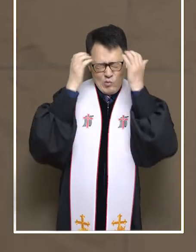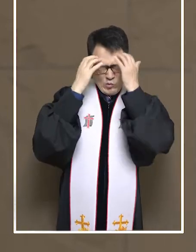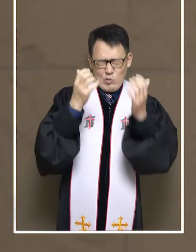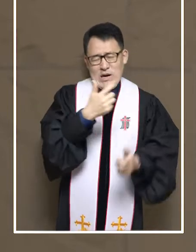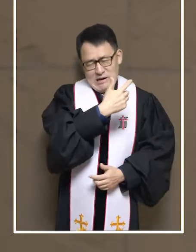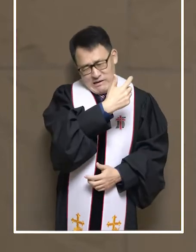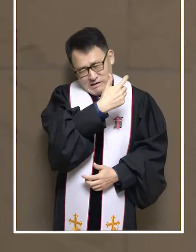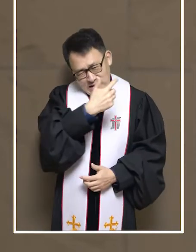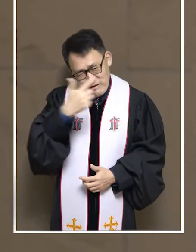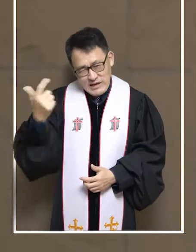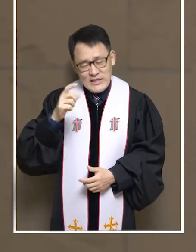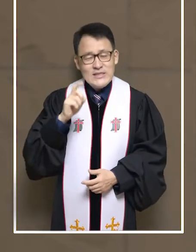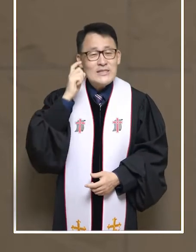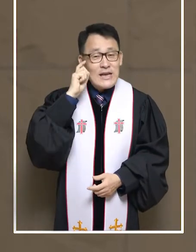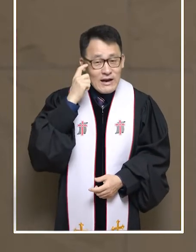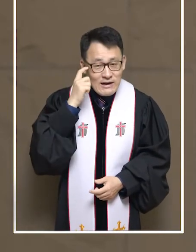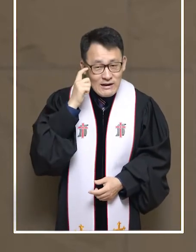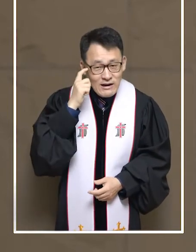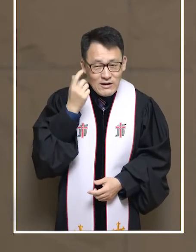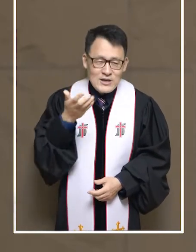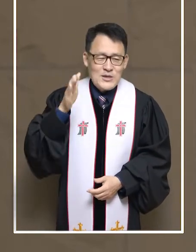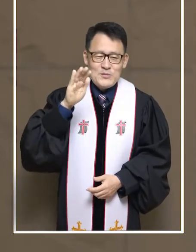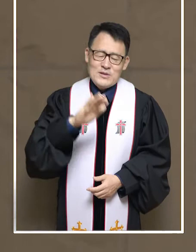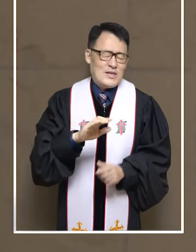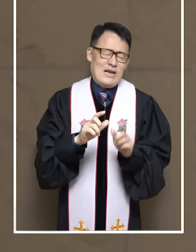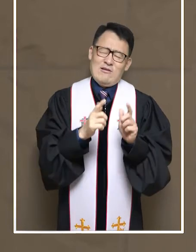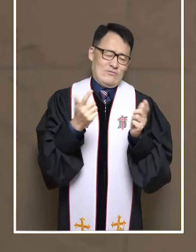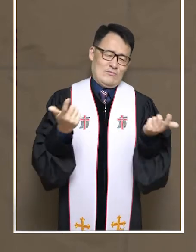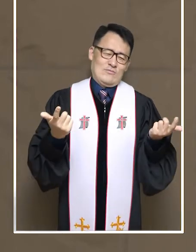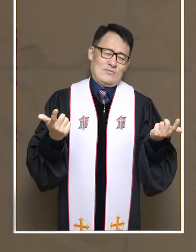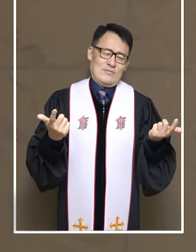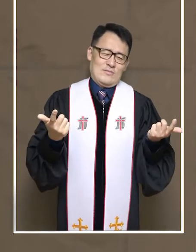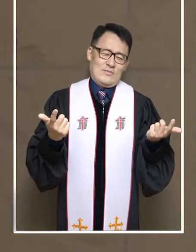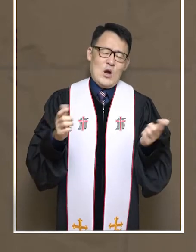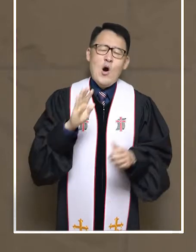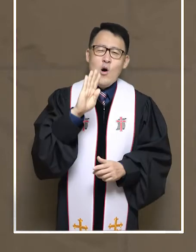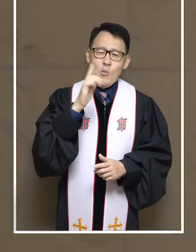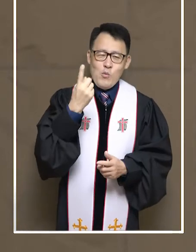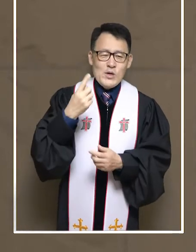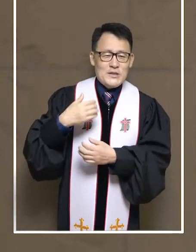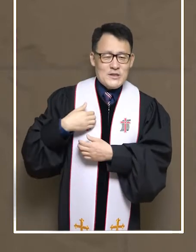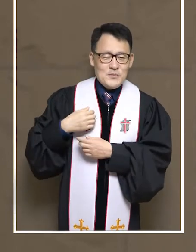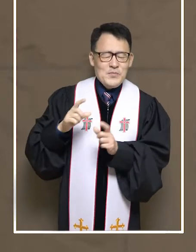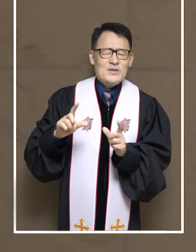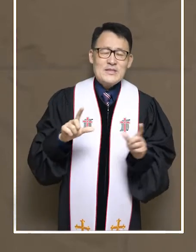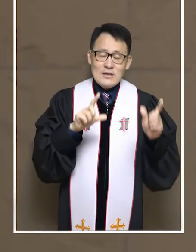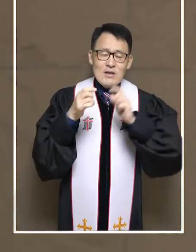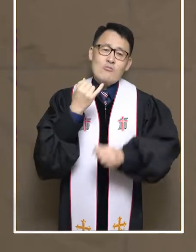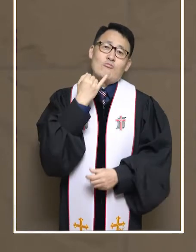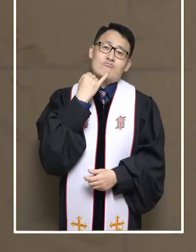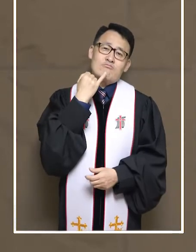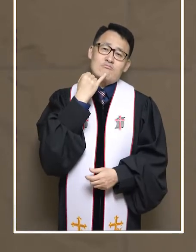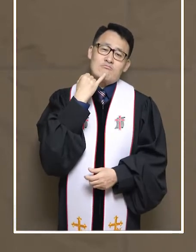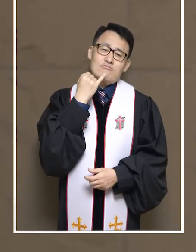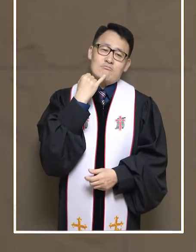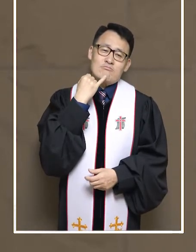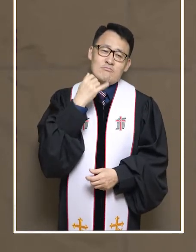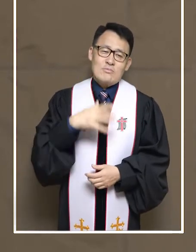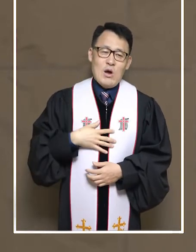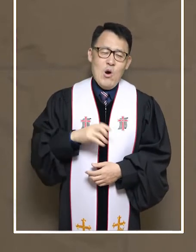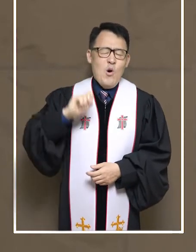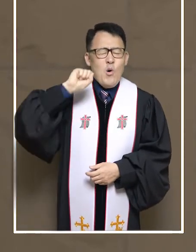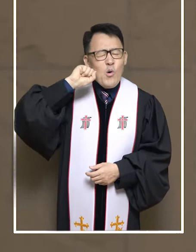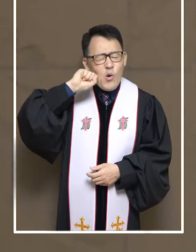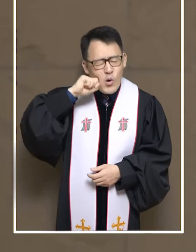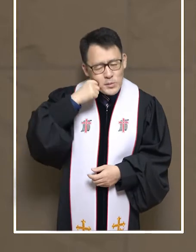여러분들은 아마 제가 무척 고통받았을 거라고 생각하지만 그렇지 않습니다. 보디발의 집